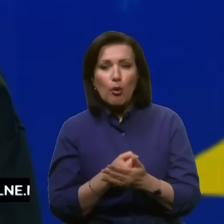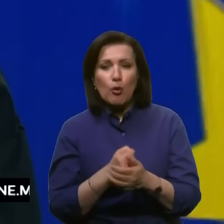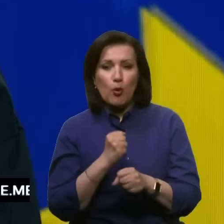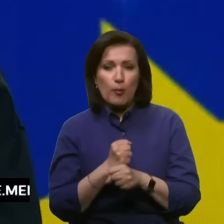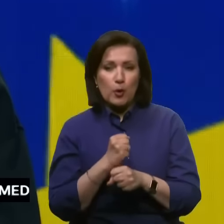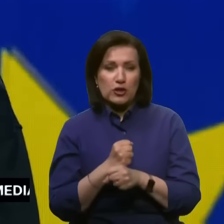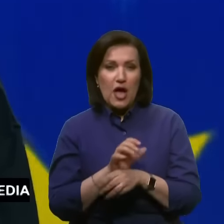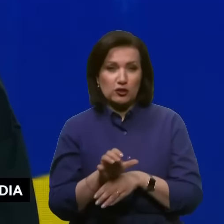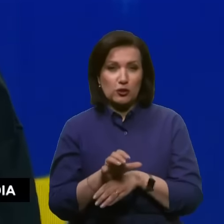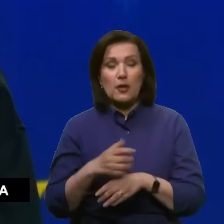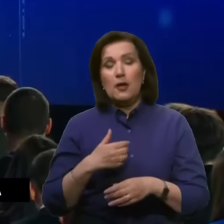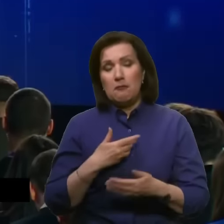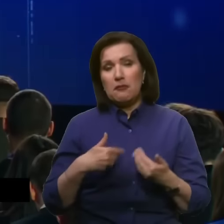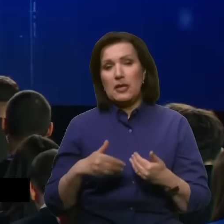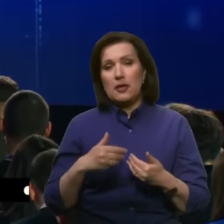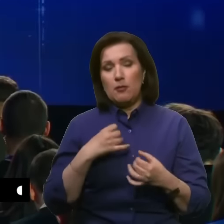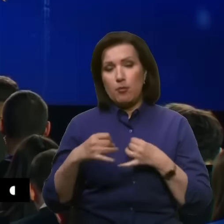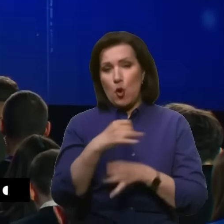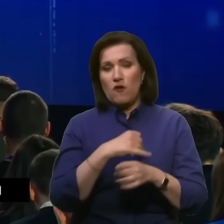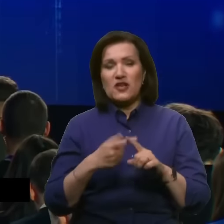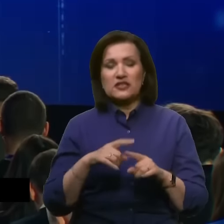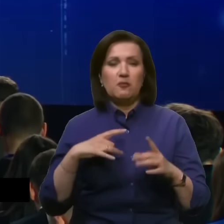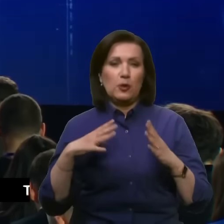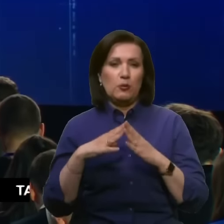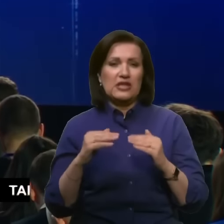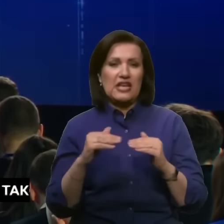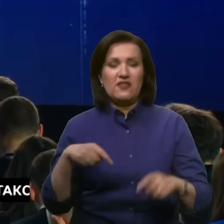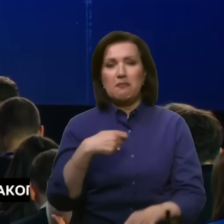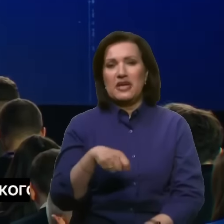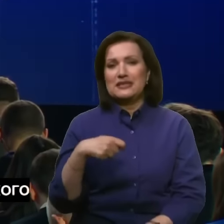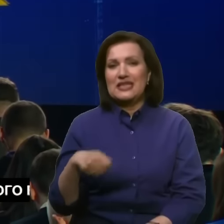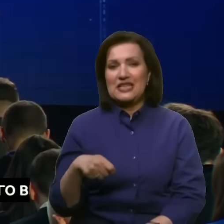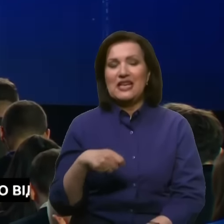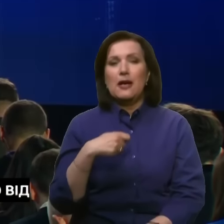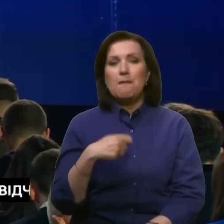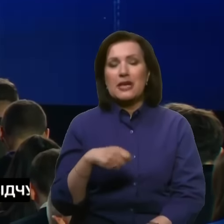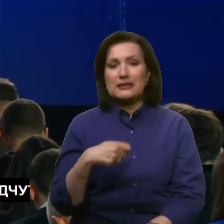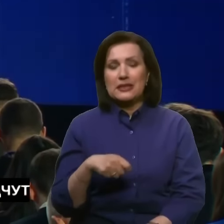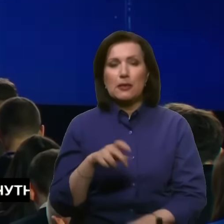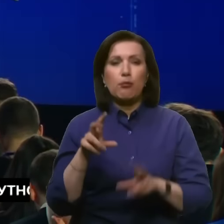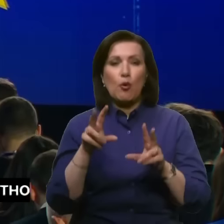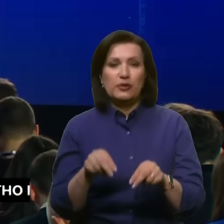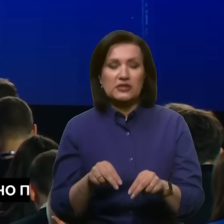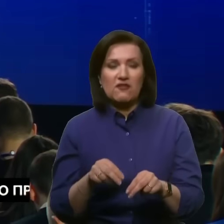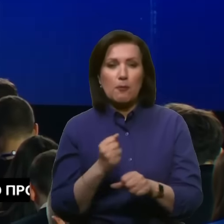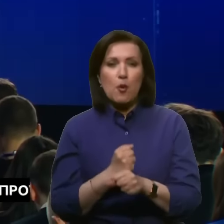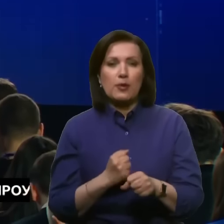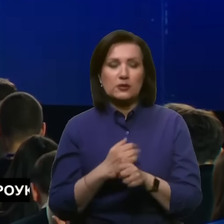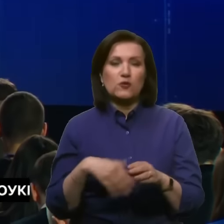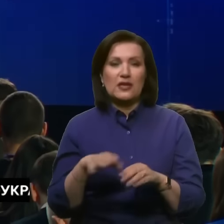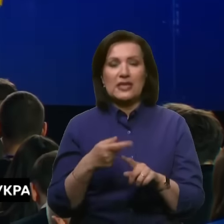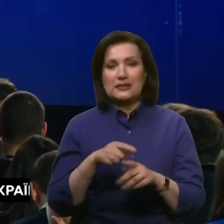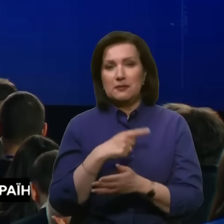копродакшену. Ми проговорили це в Білому домі на рівні президентів. Президент пообіцяв попрацювати над